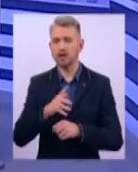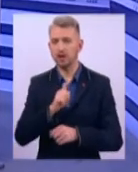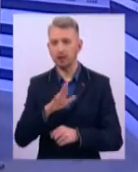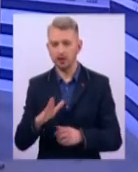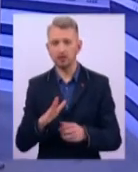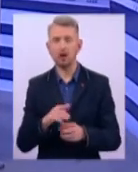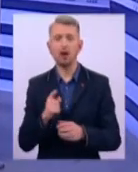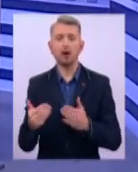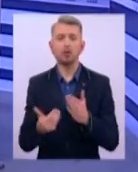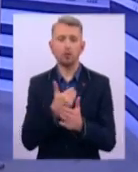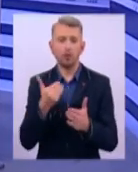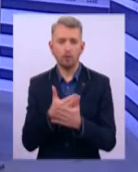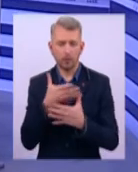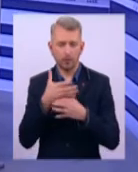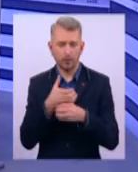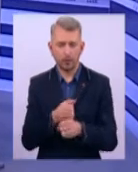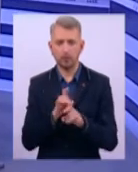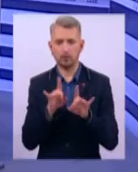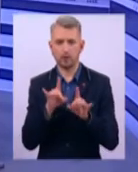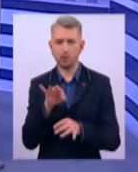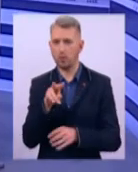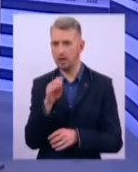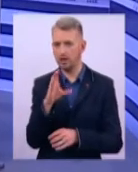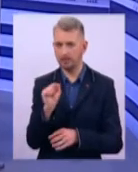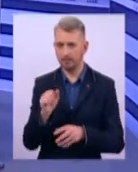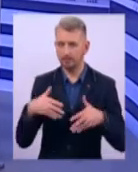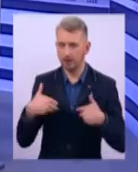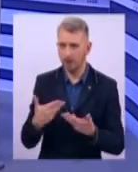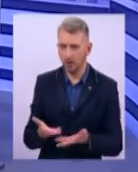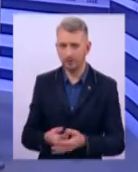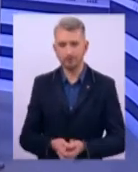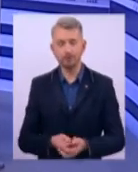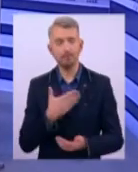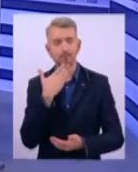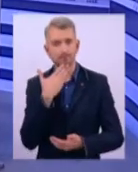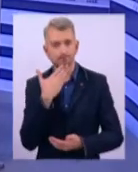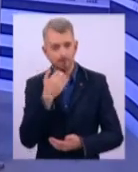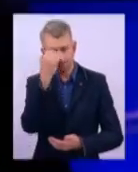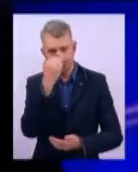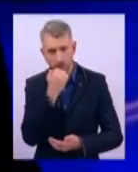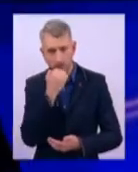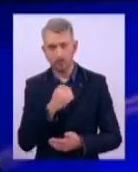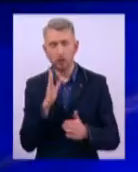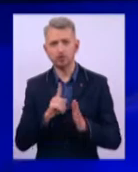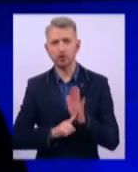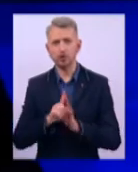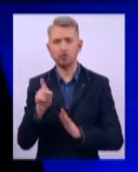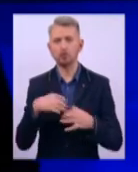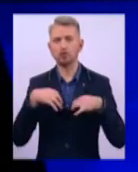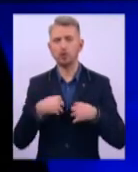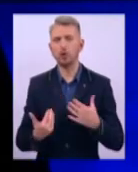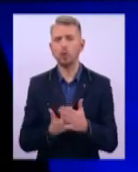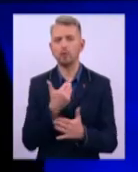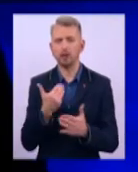традиційно з добіркою найсвіжішої інформації мій колега Олекса Кіпкало. Олексо, вітаю, тобі слово. Дякую тобі, Владе. Але розпочнемо ми із сумної